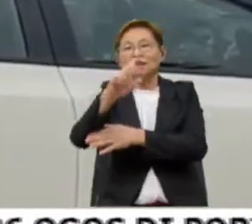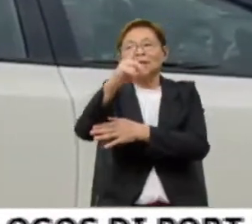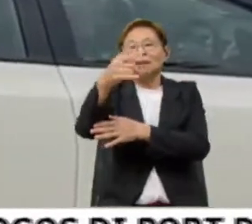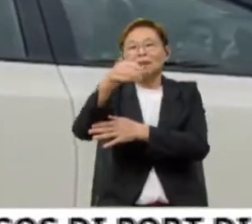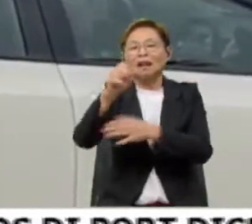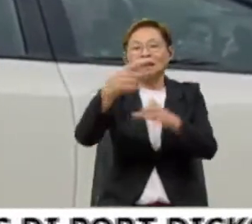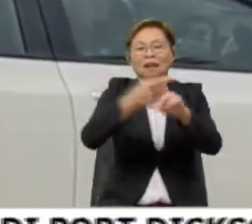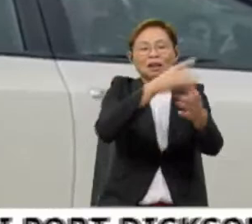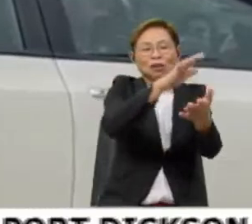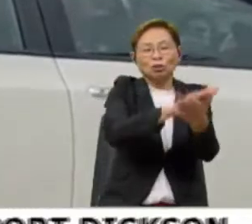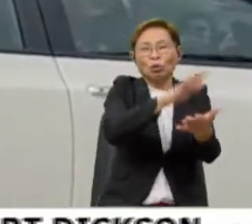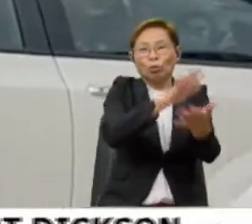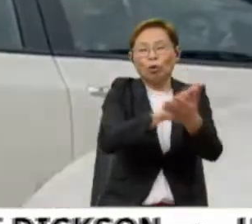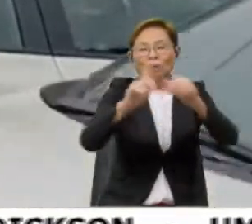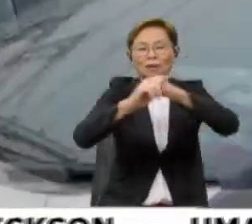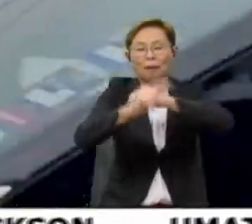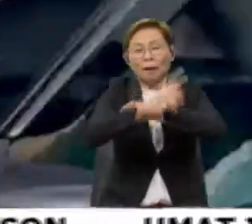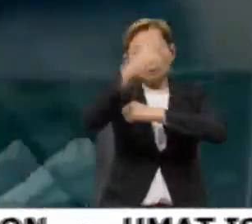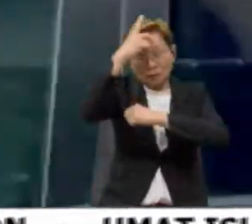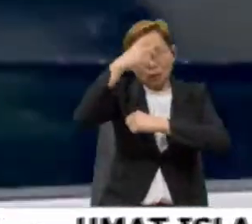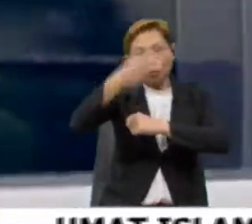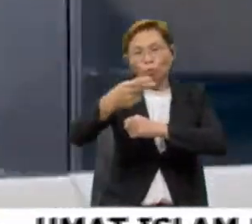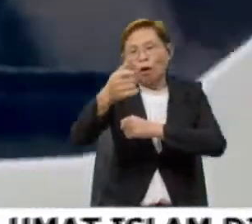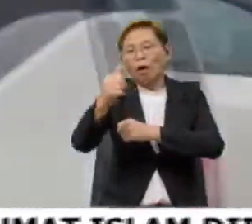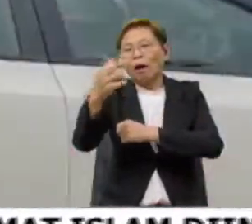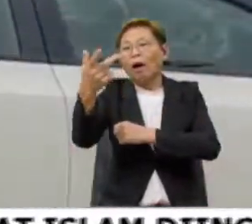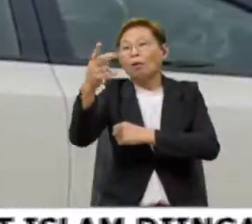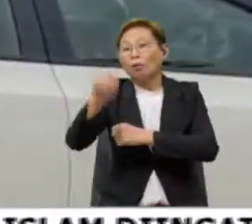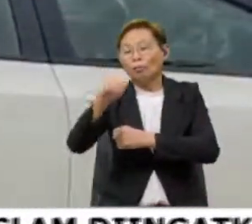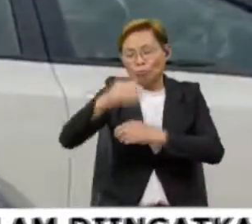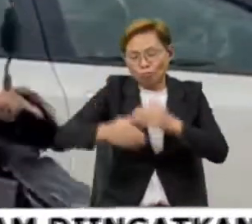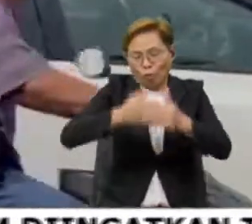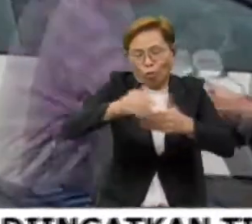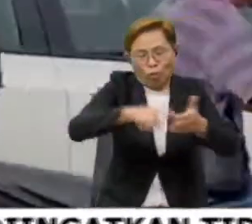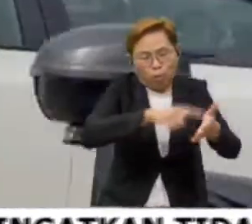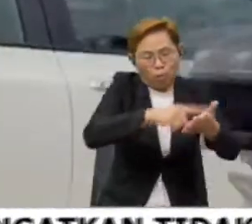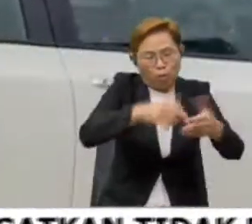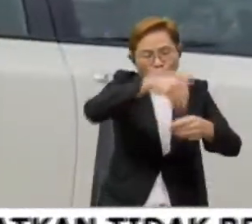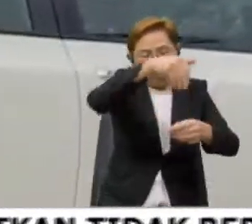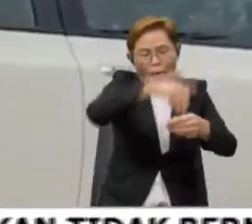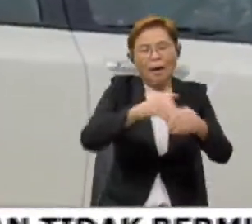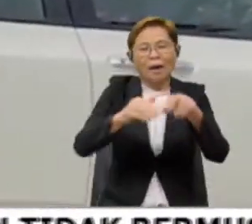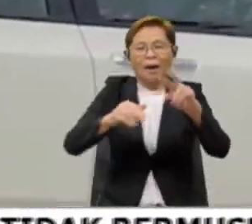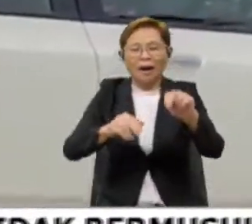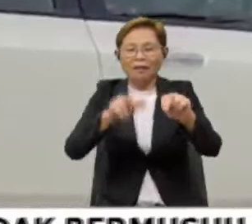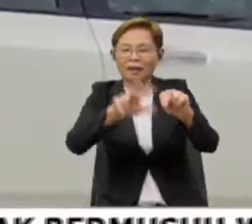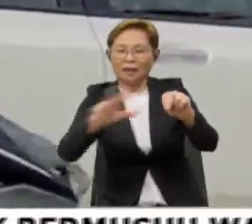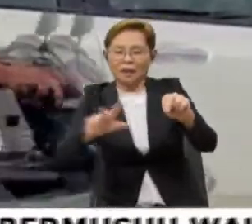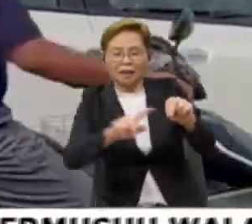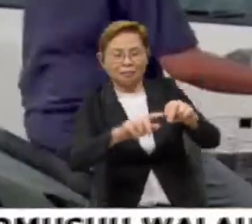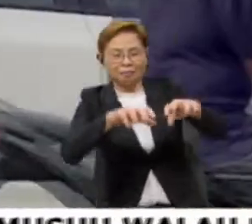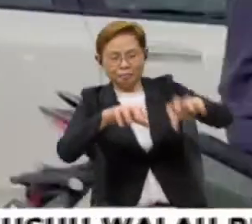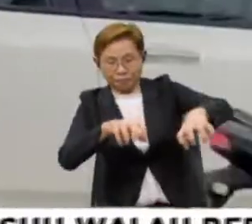dari Sekolah Menengah Kebangsaan Taman Datuk Harun. Proses pengundian bagi N33 Taman Medan kembali bersemerakan di Angkasa Puri.